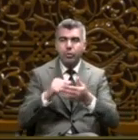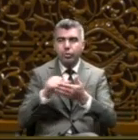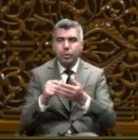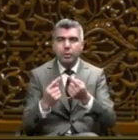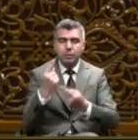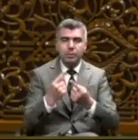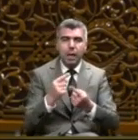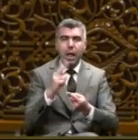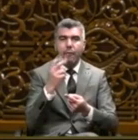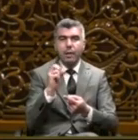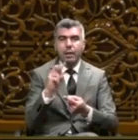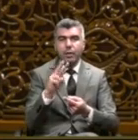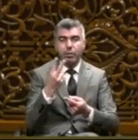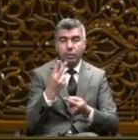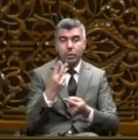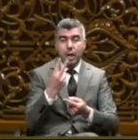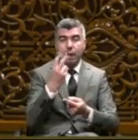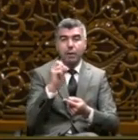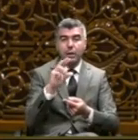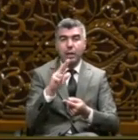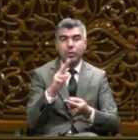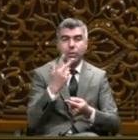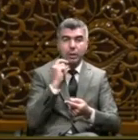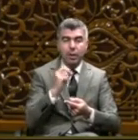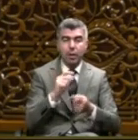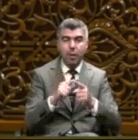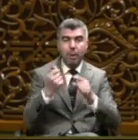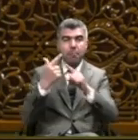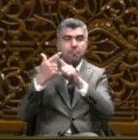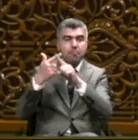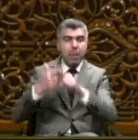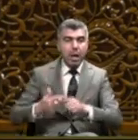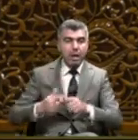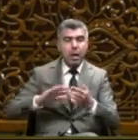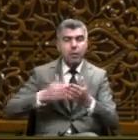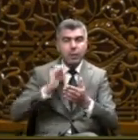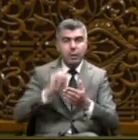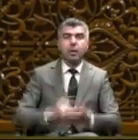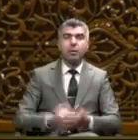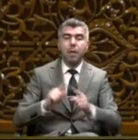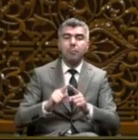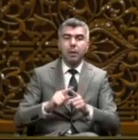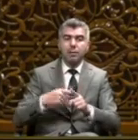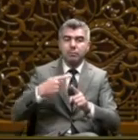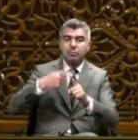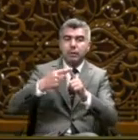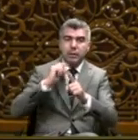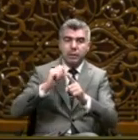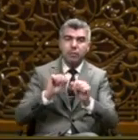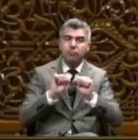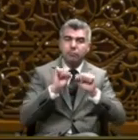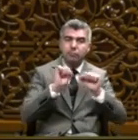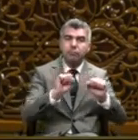سنتي 2022 و 2023 مرجعيتين في تاريخ الماليه العموميه بالرغم من اكراهات الازمه التي